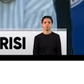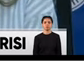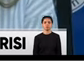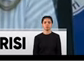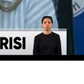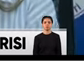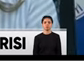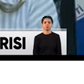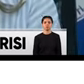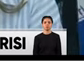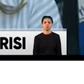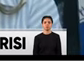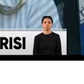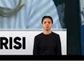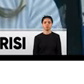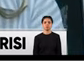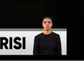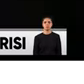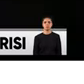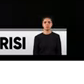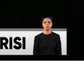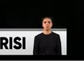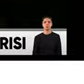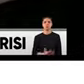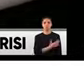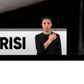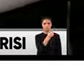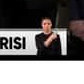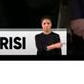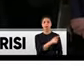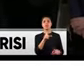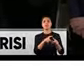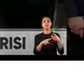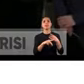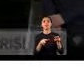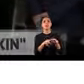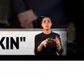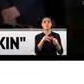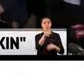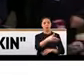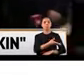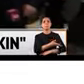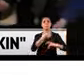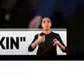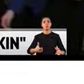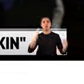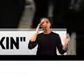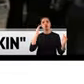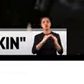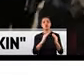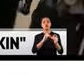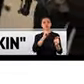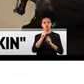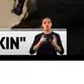Bizim seçmenlerimiz oraya oy verdi. CHP ve DEM Parti'nin kent uzlaşısı İstanbul'da Ekrem